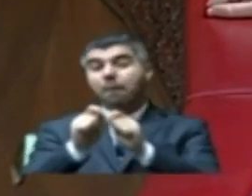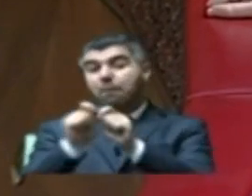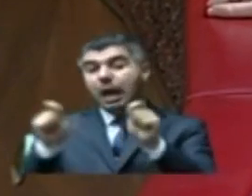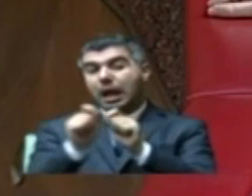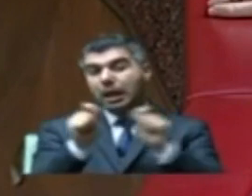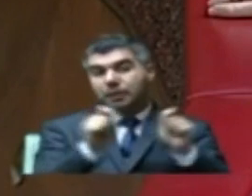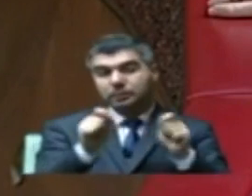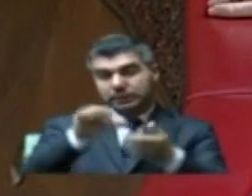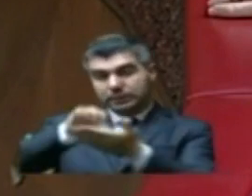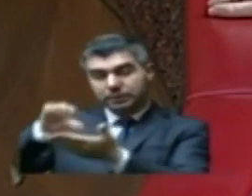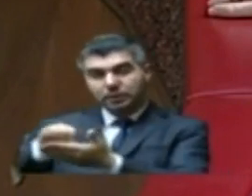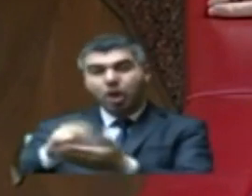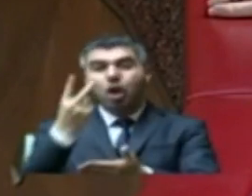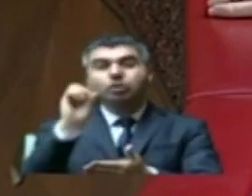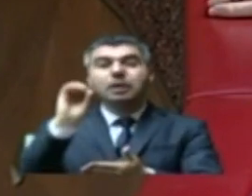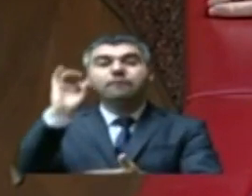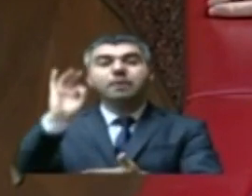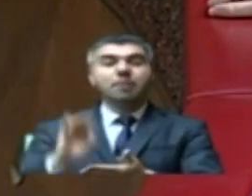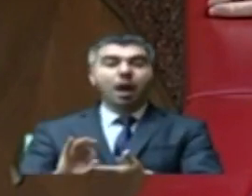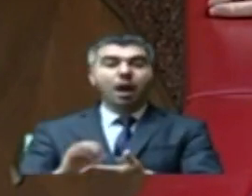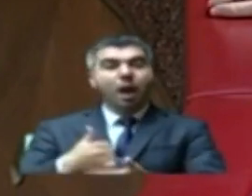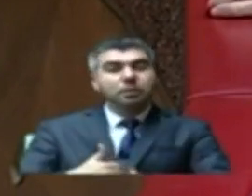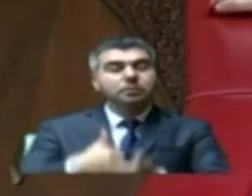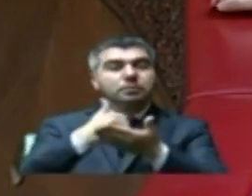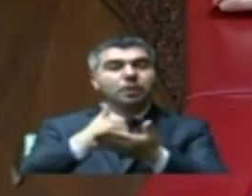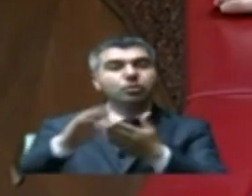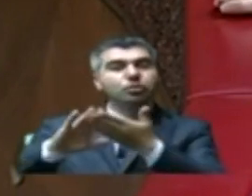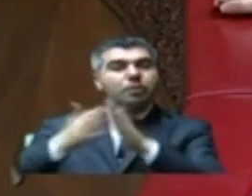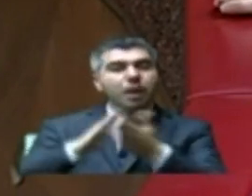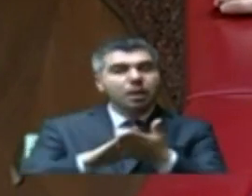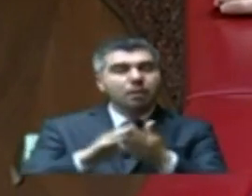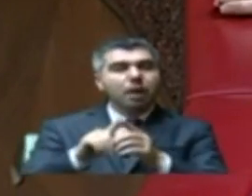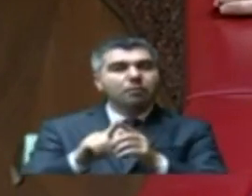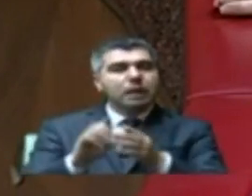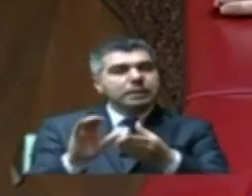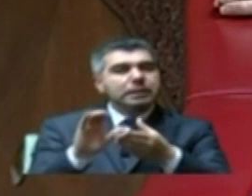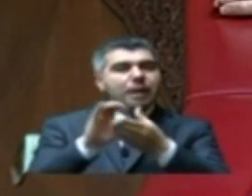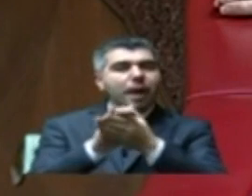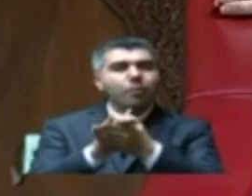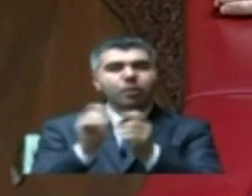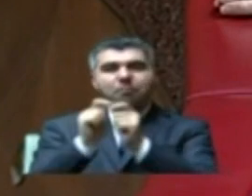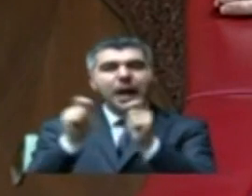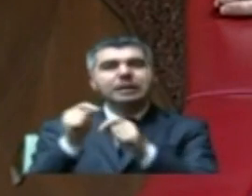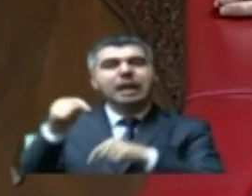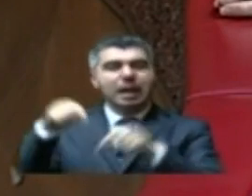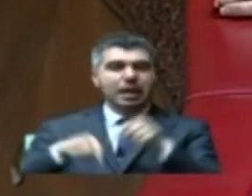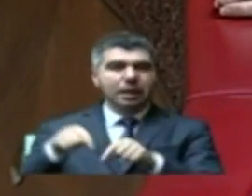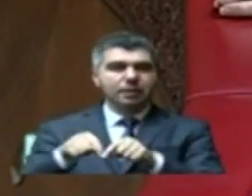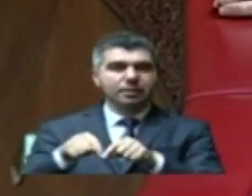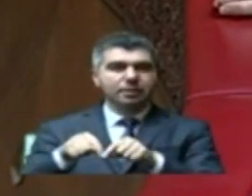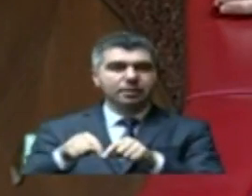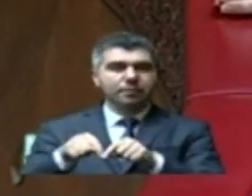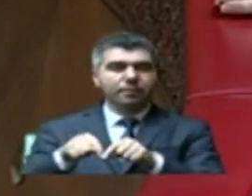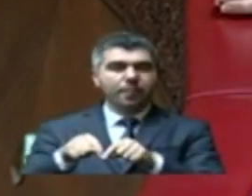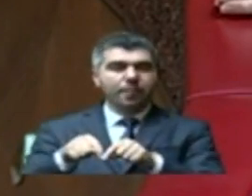20% مخصصه دائما للتعاونيات في معارض الصناعه التقليديه، وفي معارض الاقتصاد الاجتماعي والتضامني هي كلها مخصصه للتعاونيات. اذا